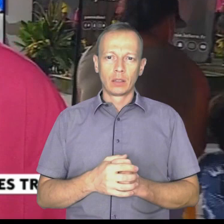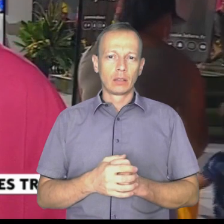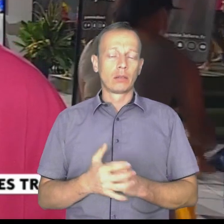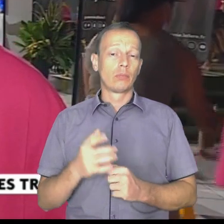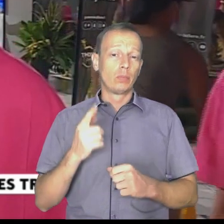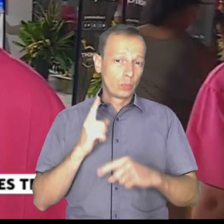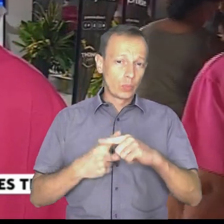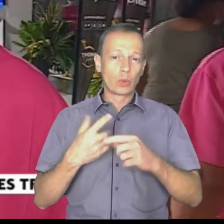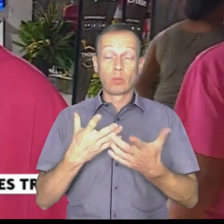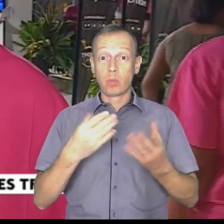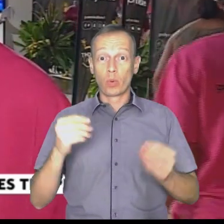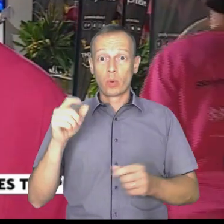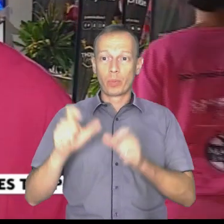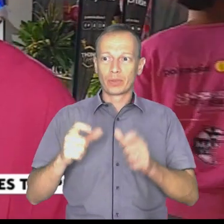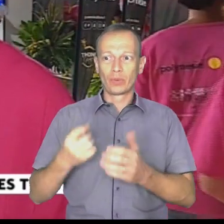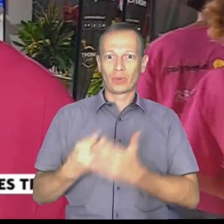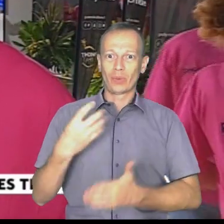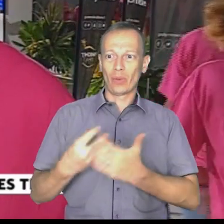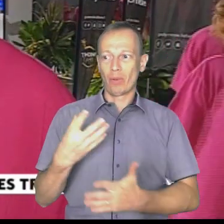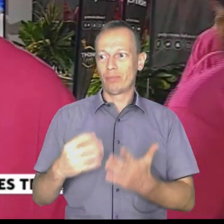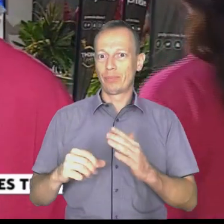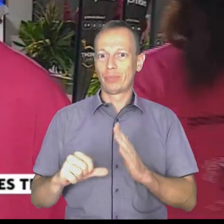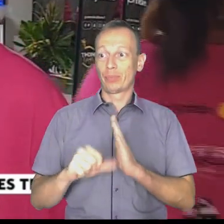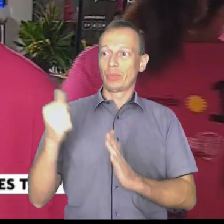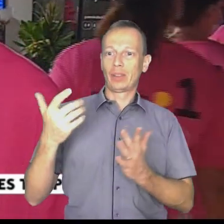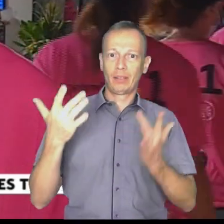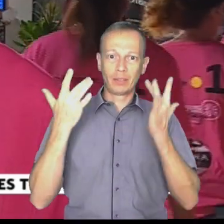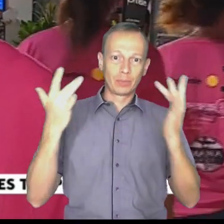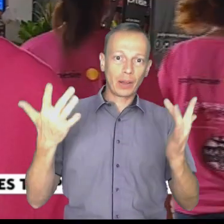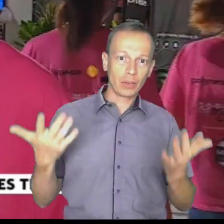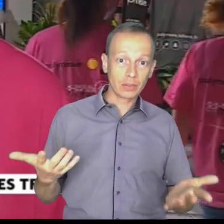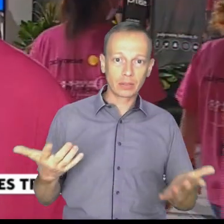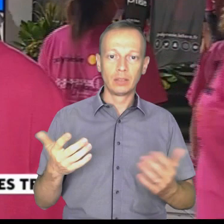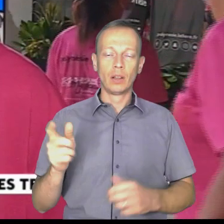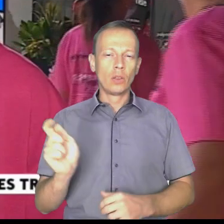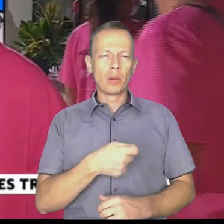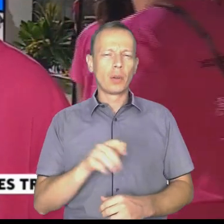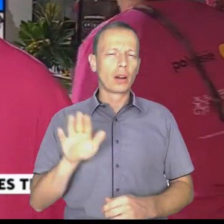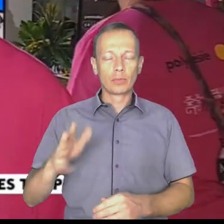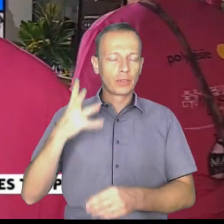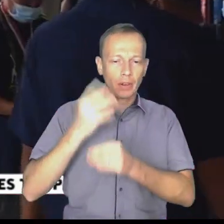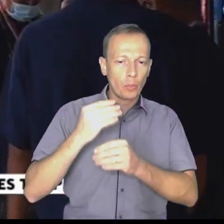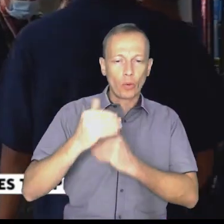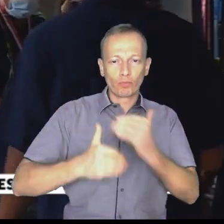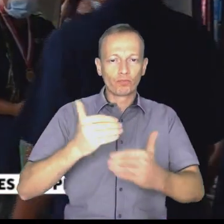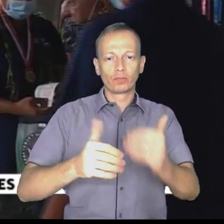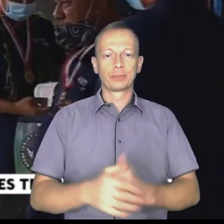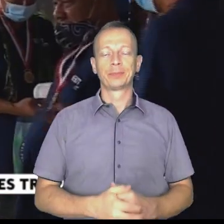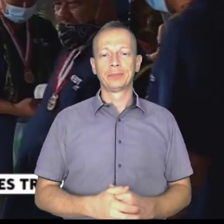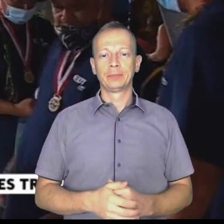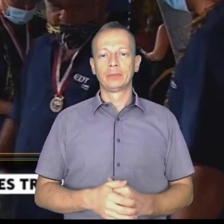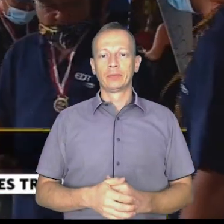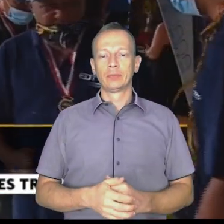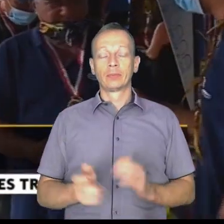puis il y a beaucoup de novices aussi. C'était la première expérience. Mais c'est normal, c'est comme ça qu'on apprend. à l'aller, on